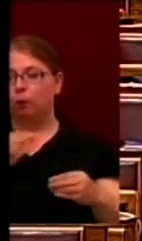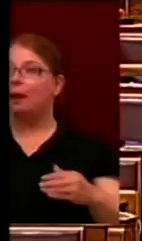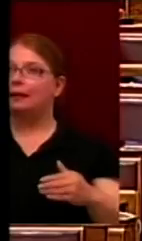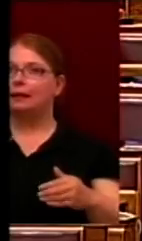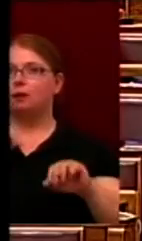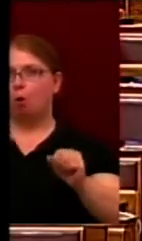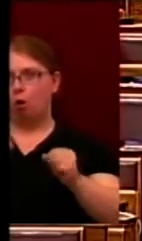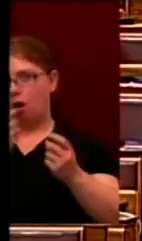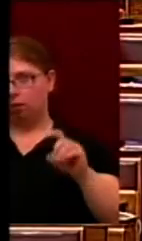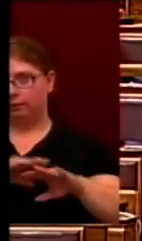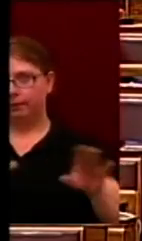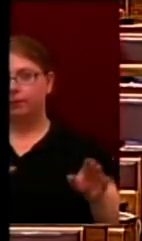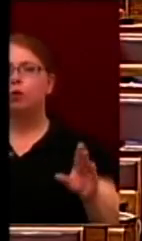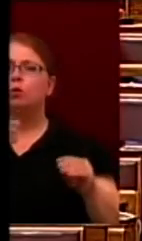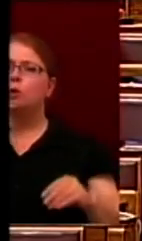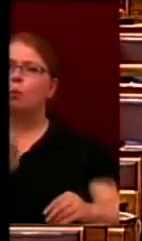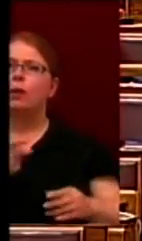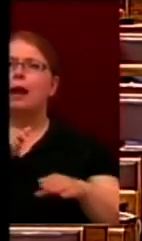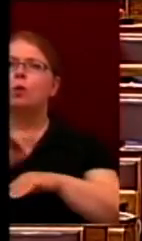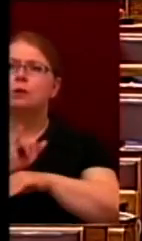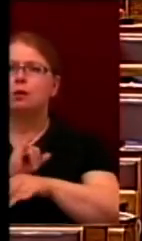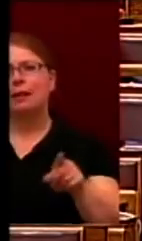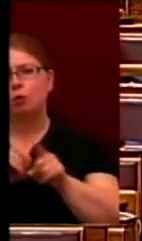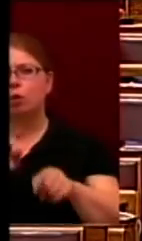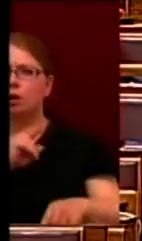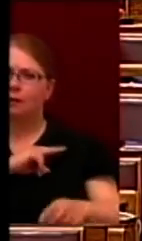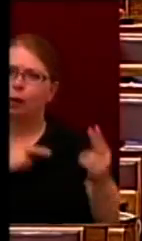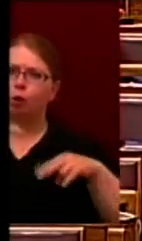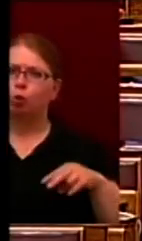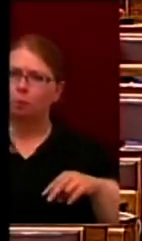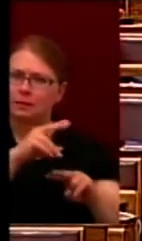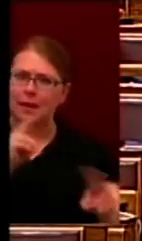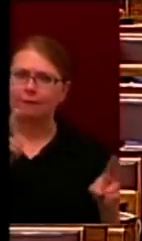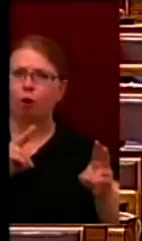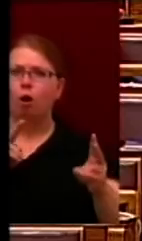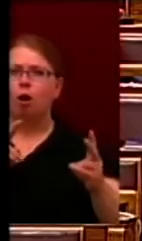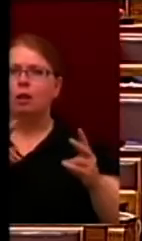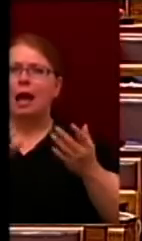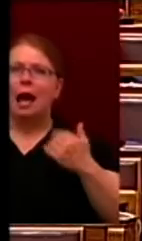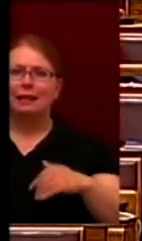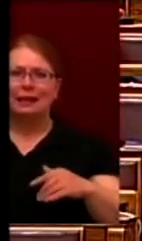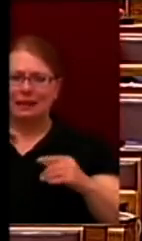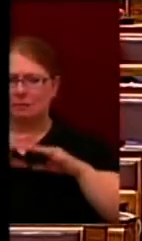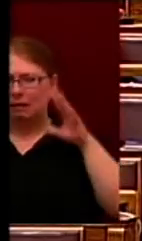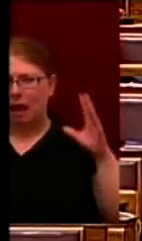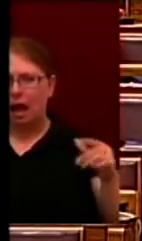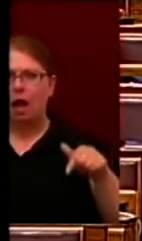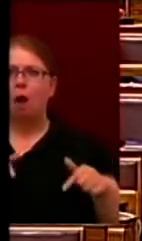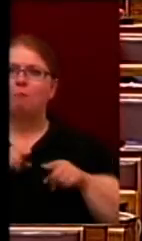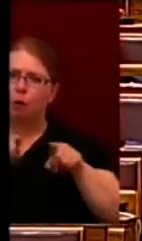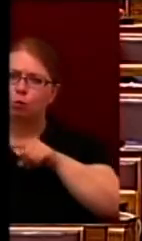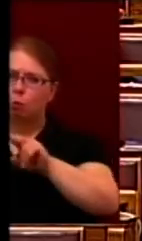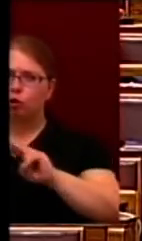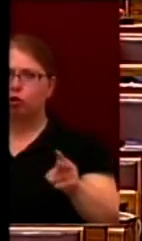Nagyon sokszor mondják a közigazgatásra, hogy ugyanarra a feladatra több szerv van, túlburjánzó háttérintézmények vannak, párhuzamosságok vannak